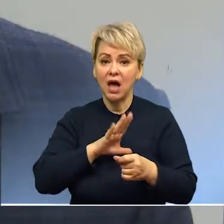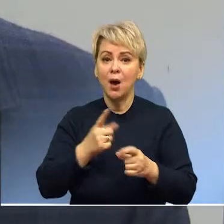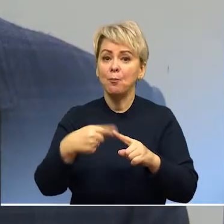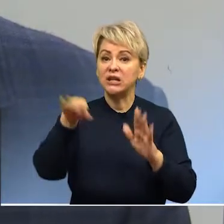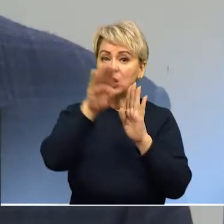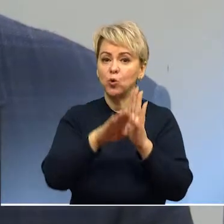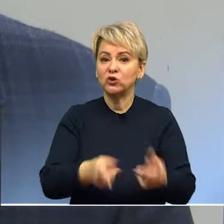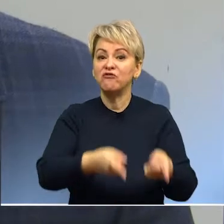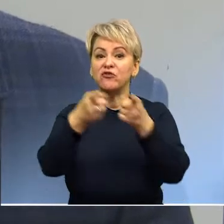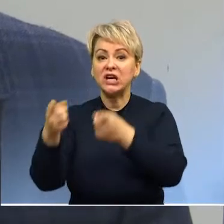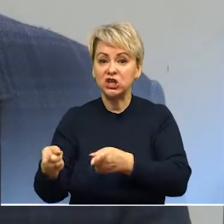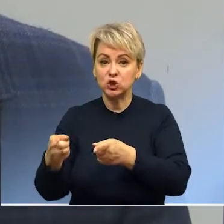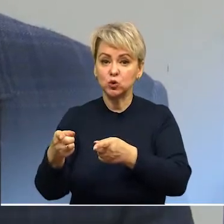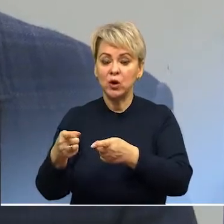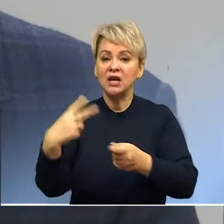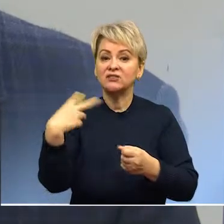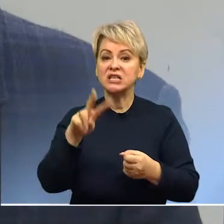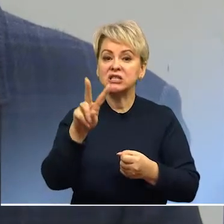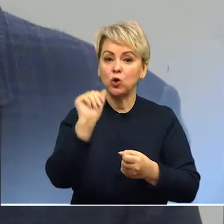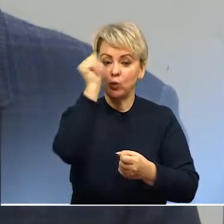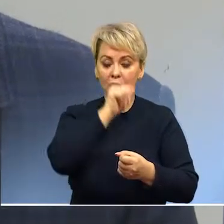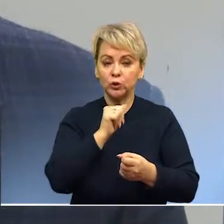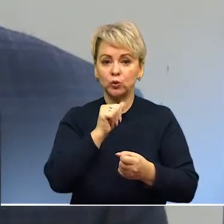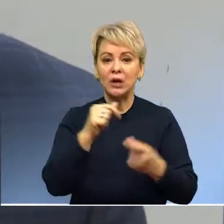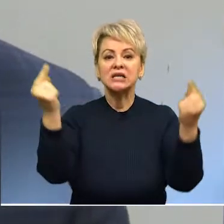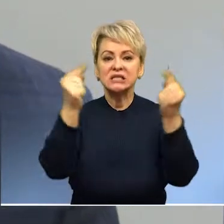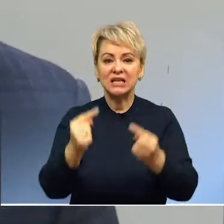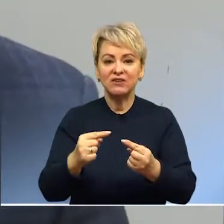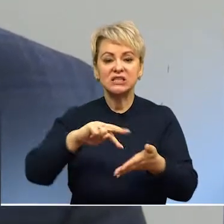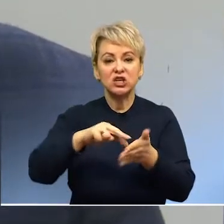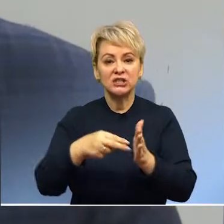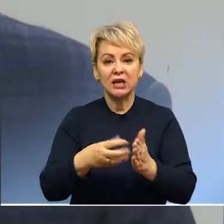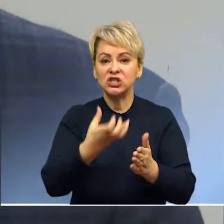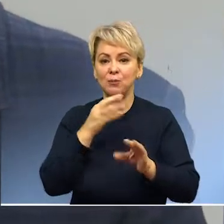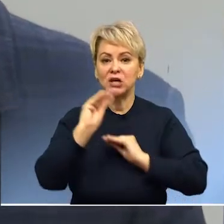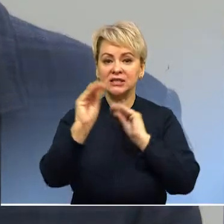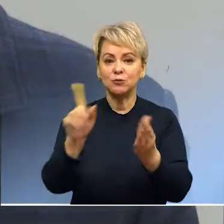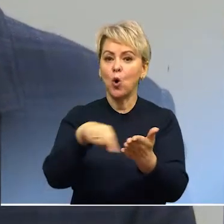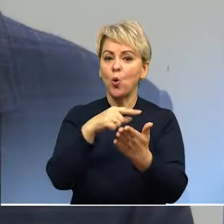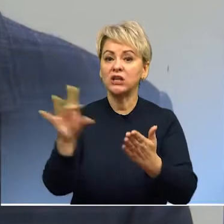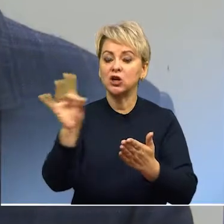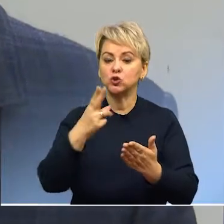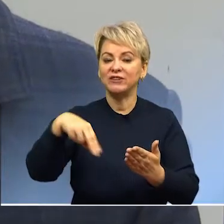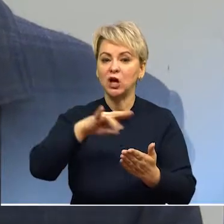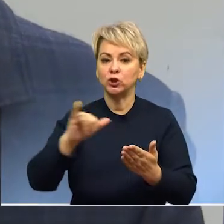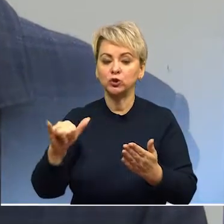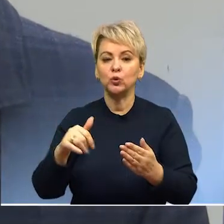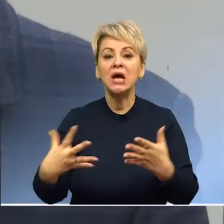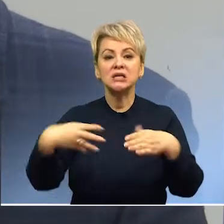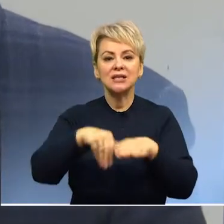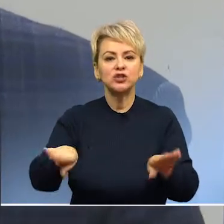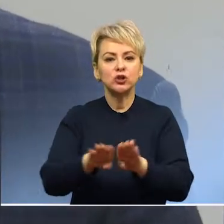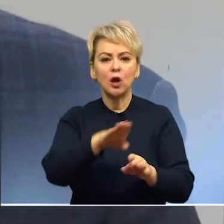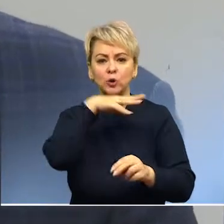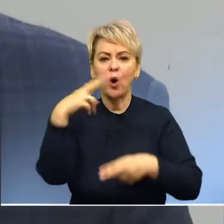этому графику к выносу в 2022 году в соответствии со схемой теплоснабжения города Ростова-на-Дону. Значит, ну так как